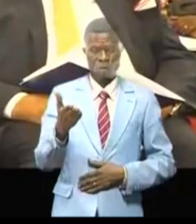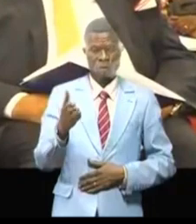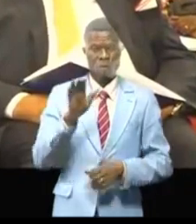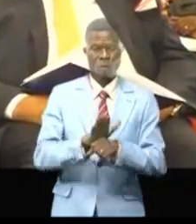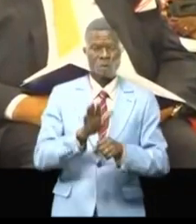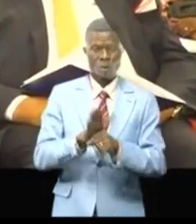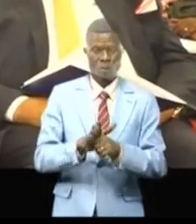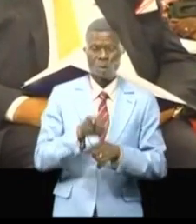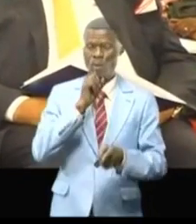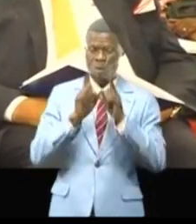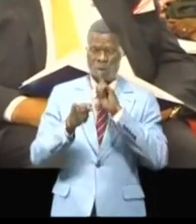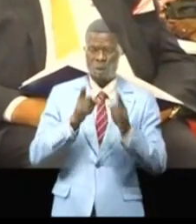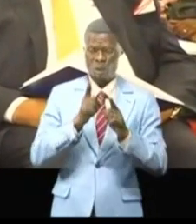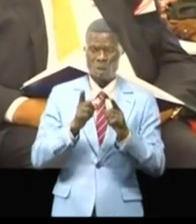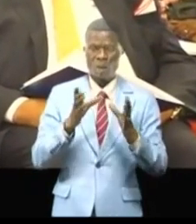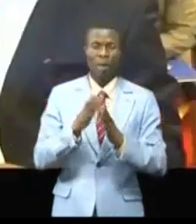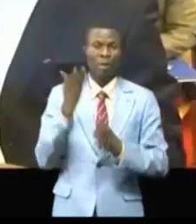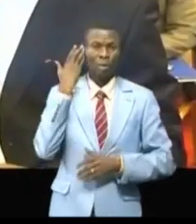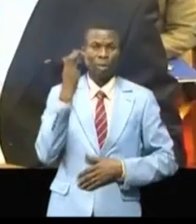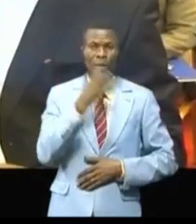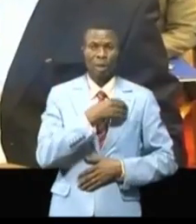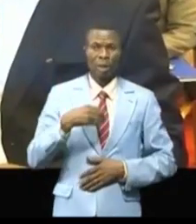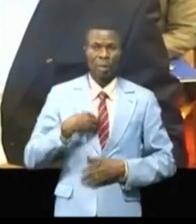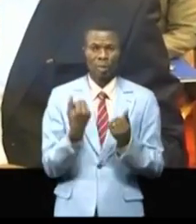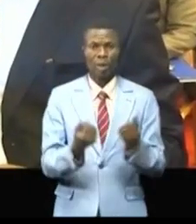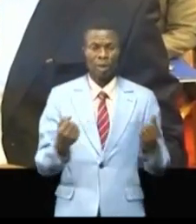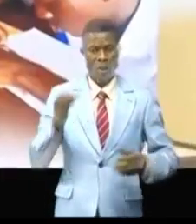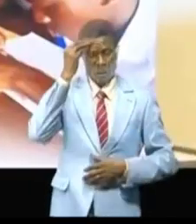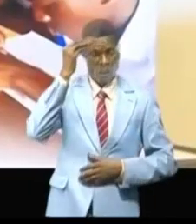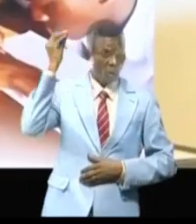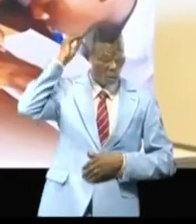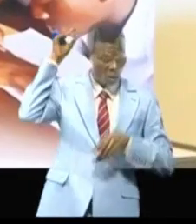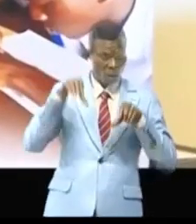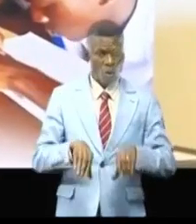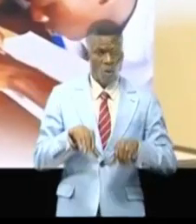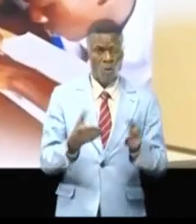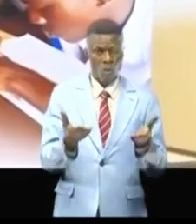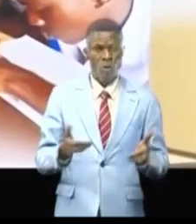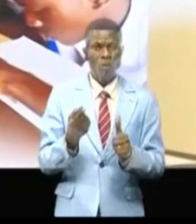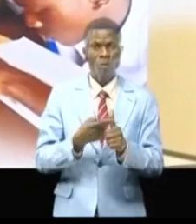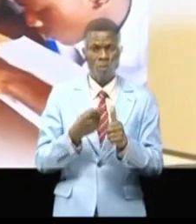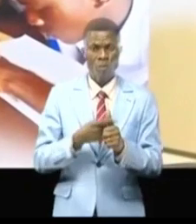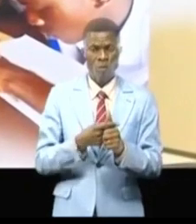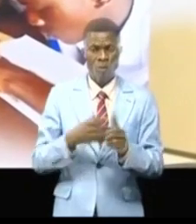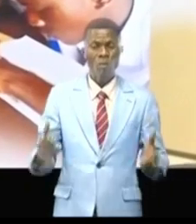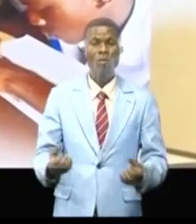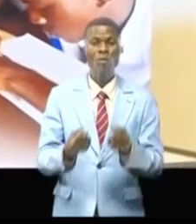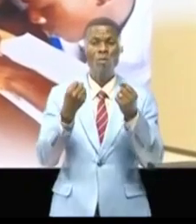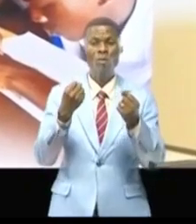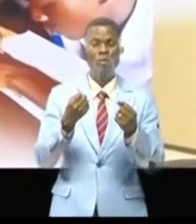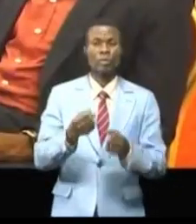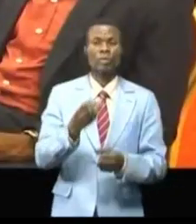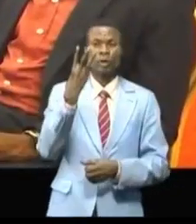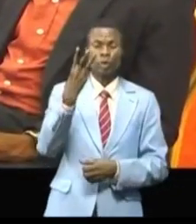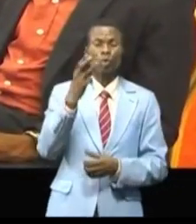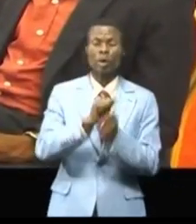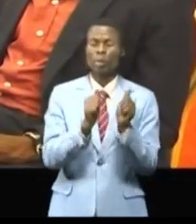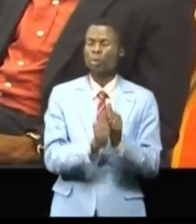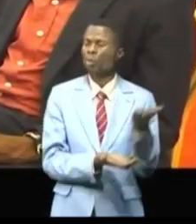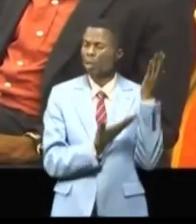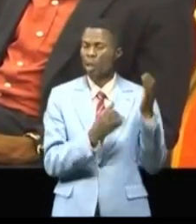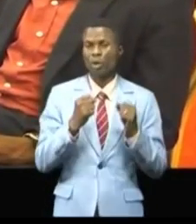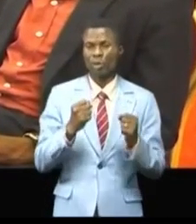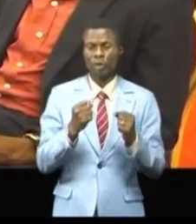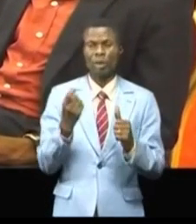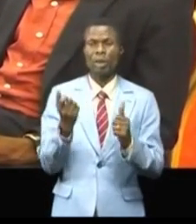plusieurs échanges avec les parents des enfants autistes au Congo, on avait d'abord trouvé qu'il y avait trois sérieux problèmes. Il y avait